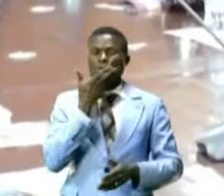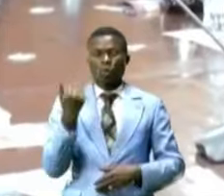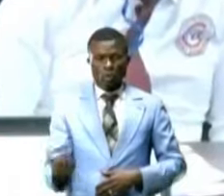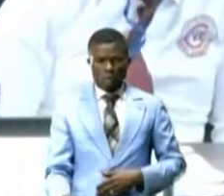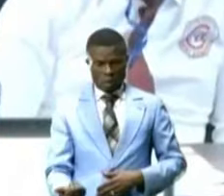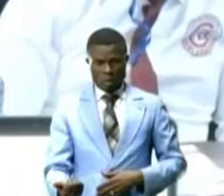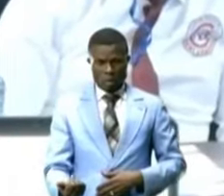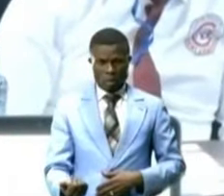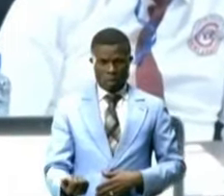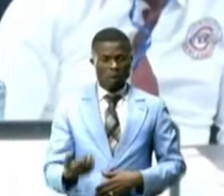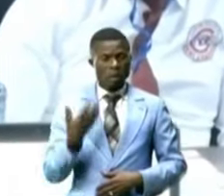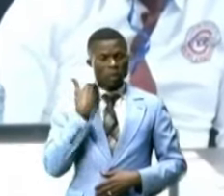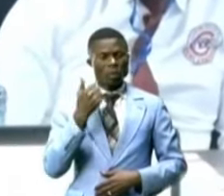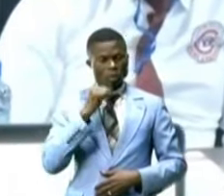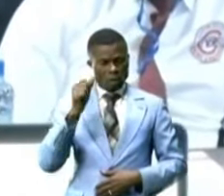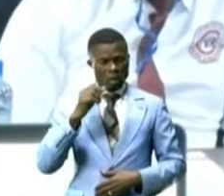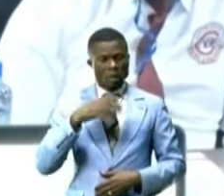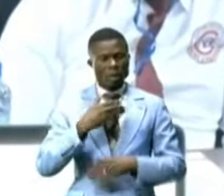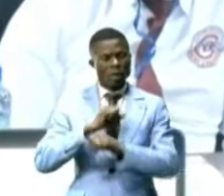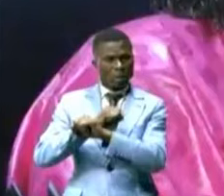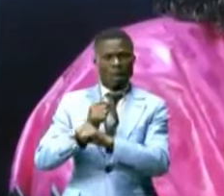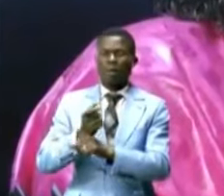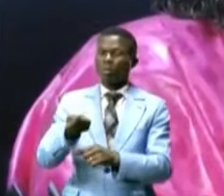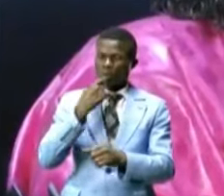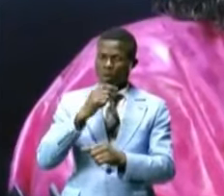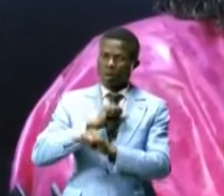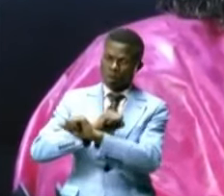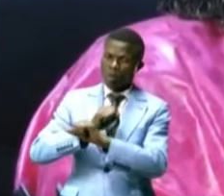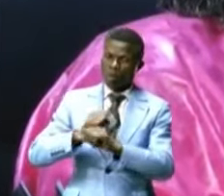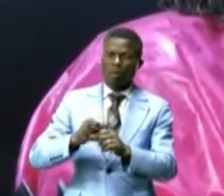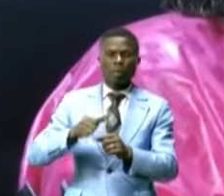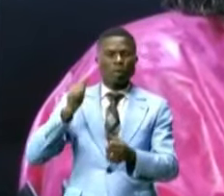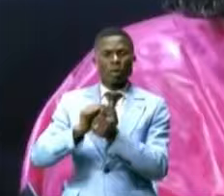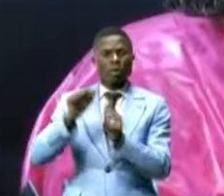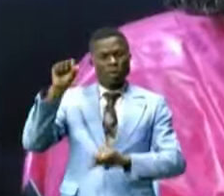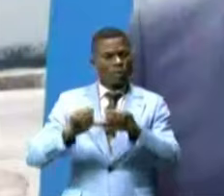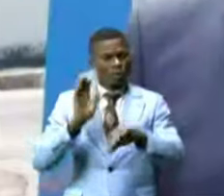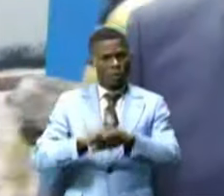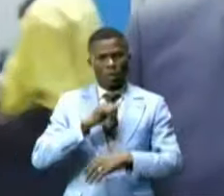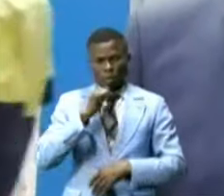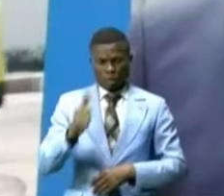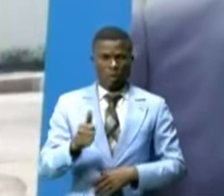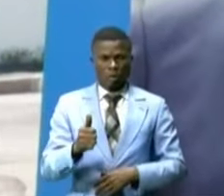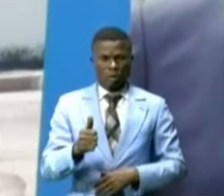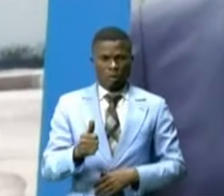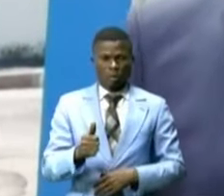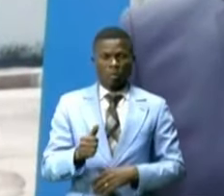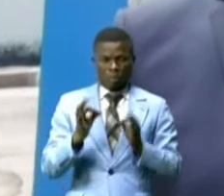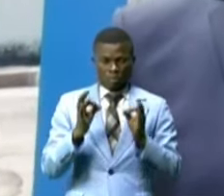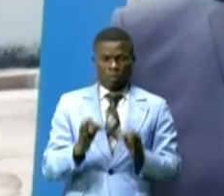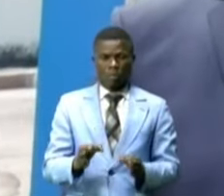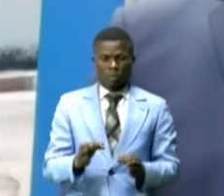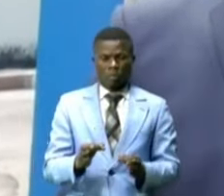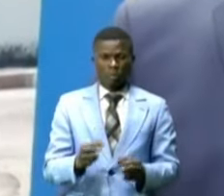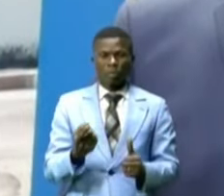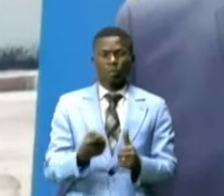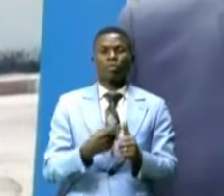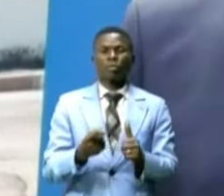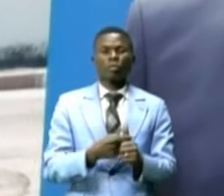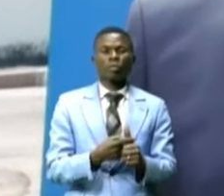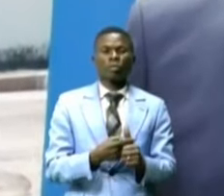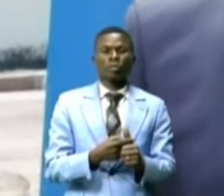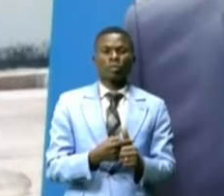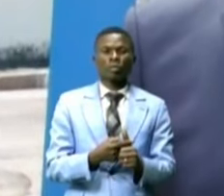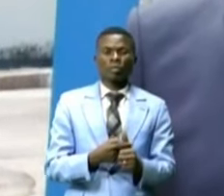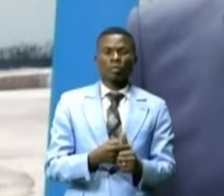elle ne se connaît pas diabétique, doit prendre des préventions pour éviter tous les facteurs de risque. Ces facteurs de risque, c'est le stress, c'est